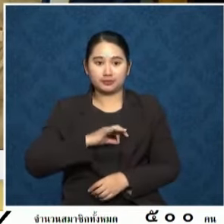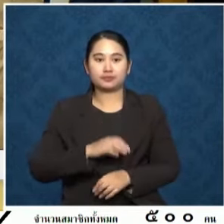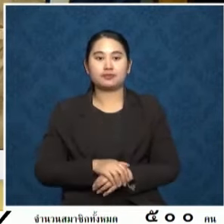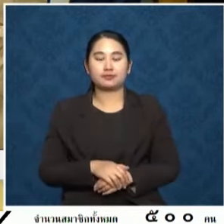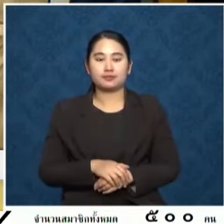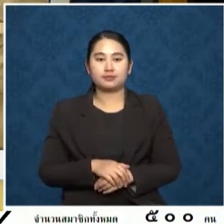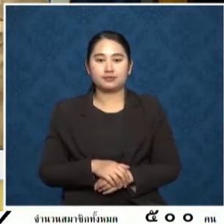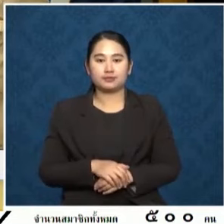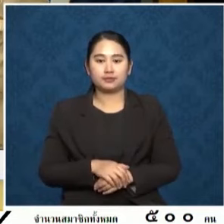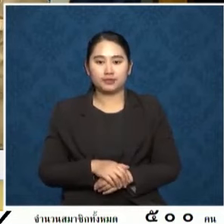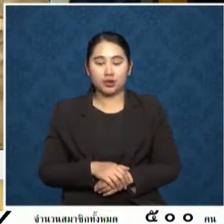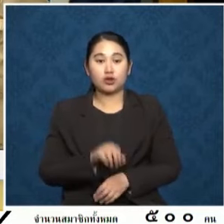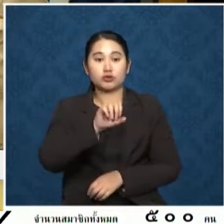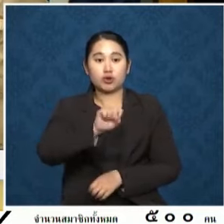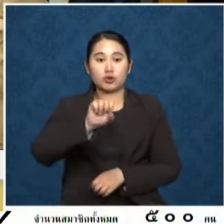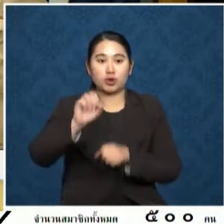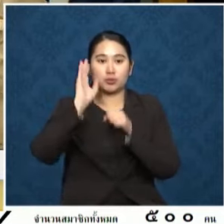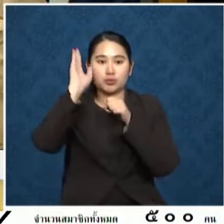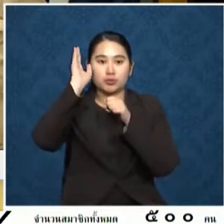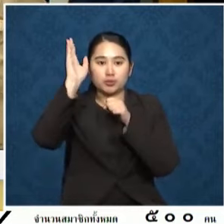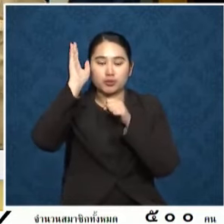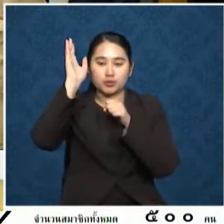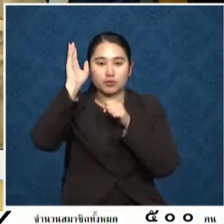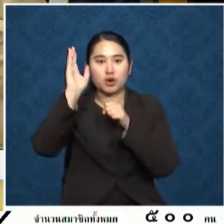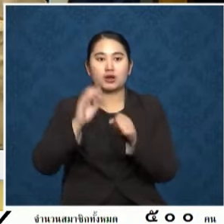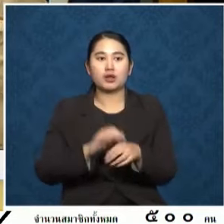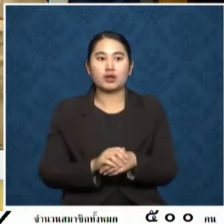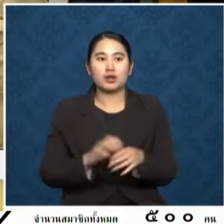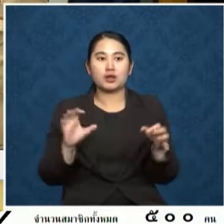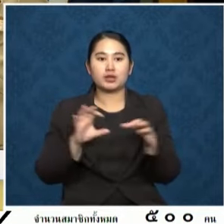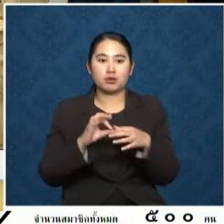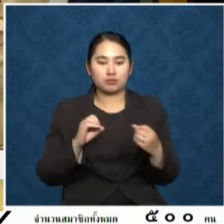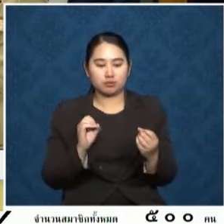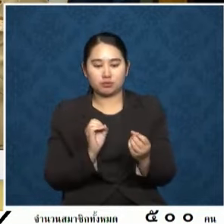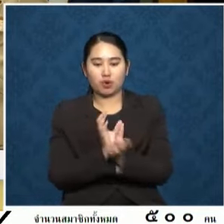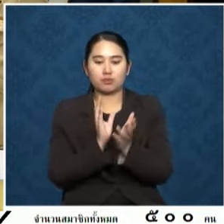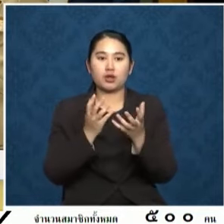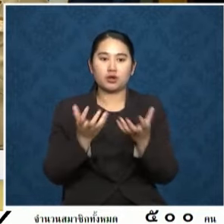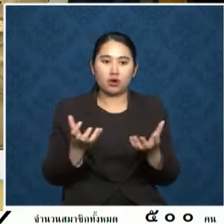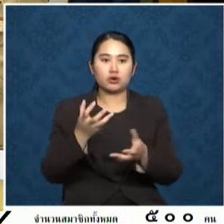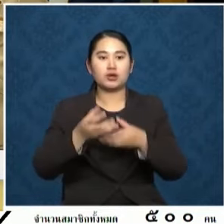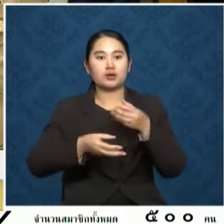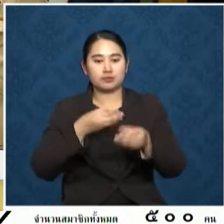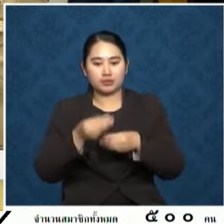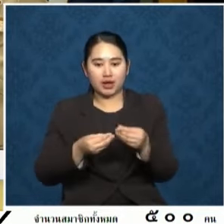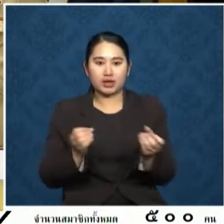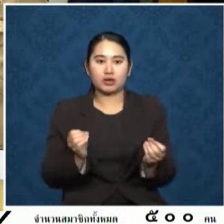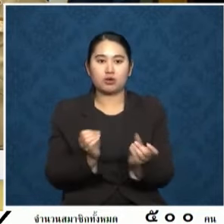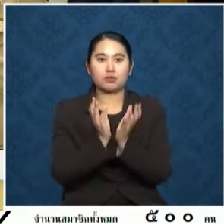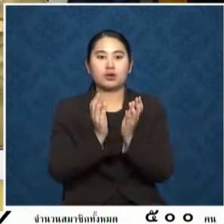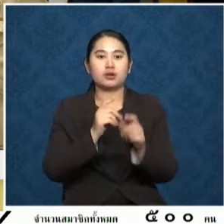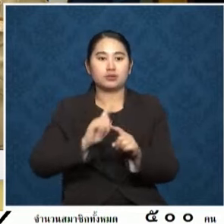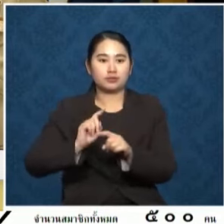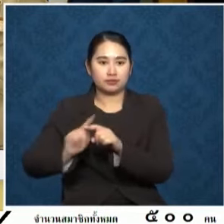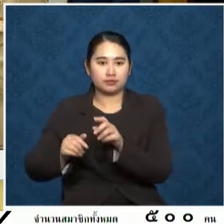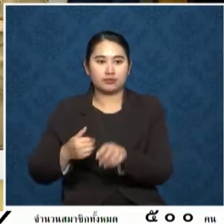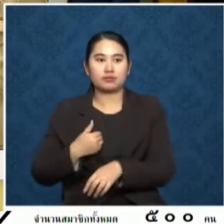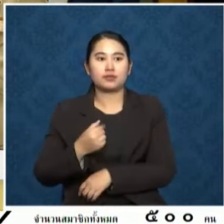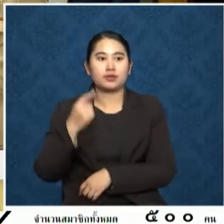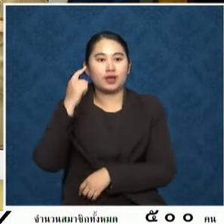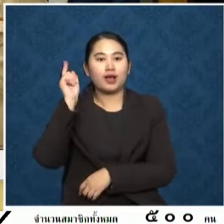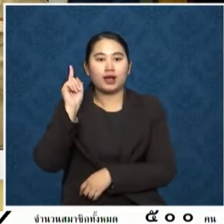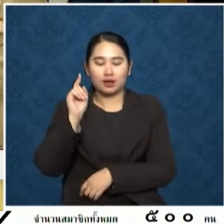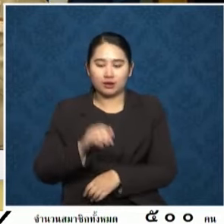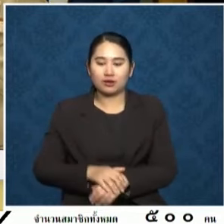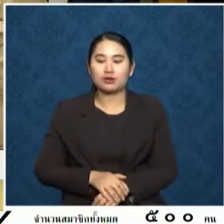ผมฟังท่านแรกที่พูดถึงเรื่องเหตุเรื่องของเสียหายการค้านั่นแหละครับมันเป็นกระบว